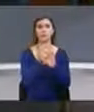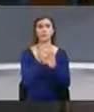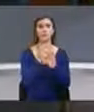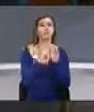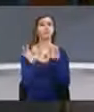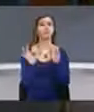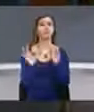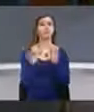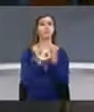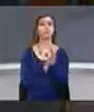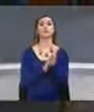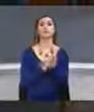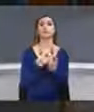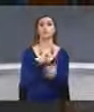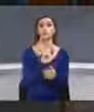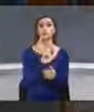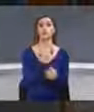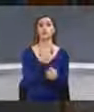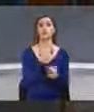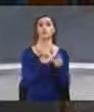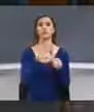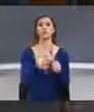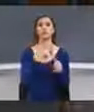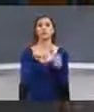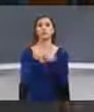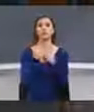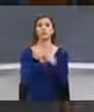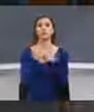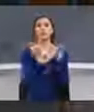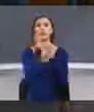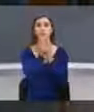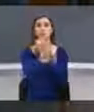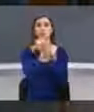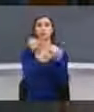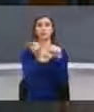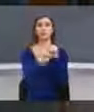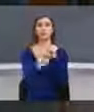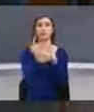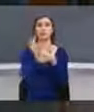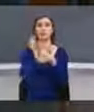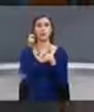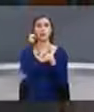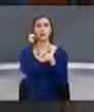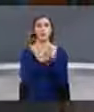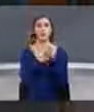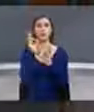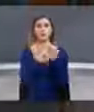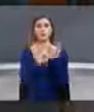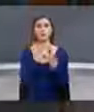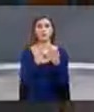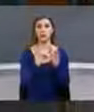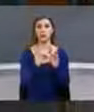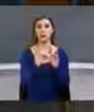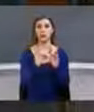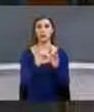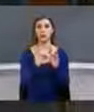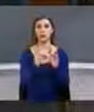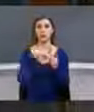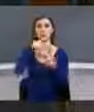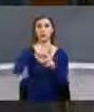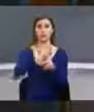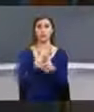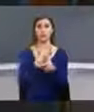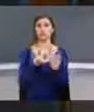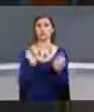kemi konstatuar që kemi pabarazi të përfaqësimit gjinor nëpër institucionet tona publike. Dhe kur